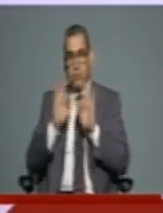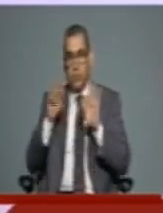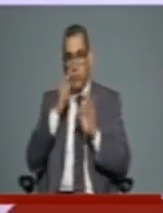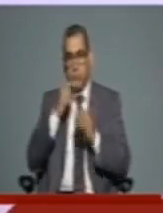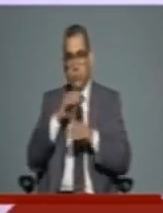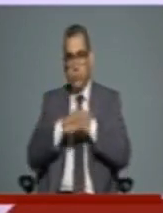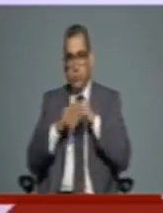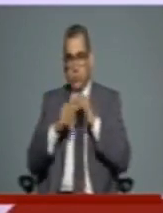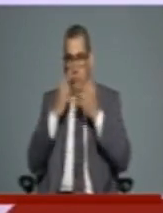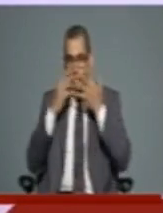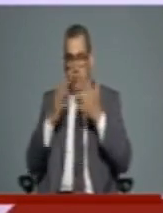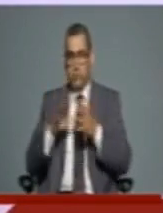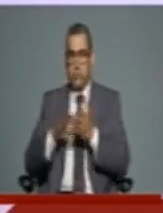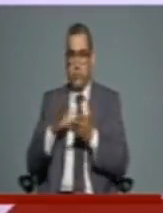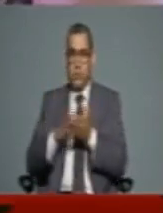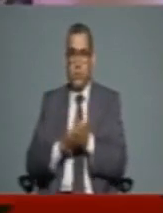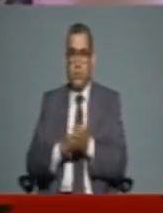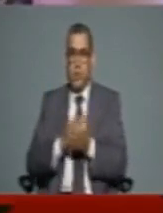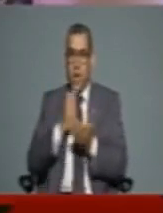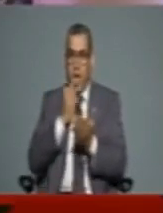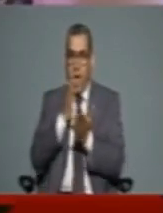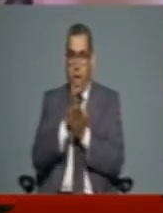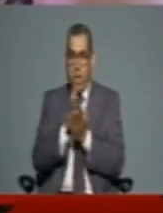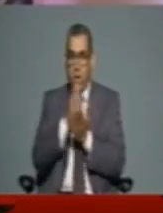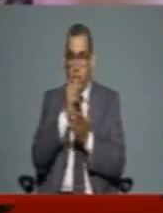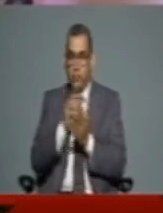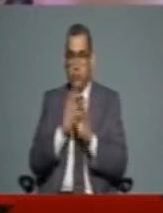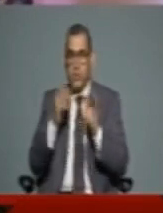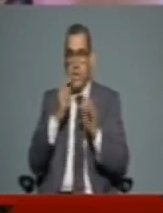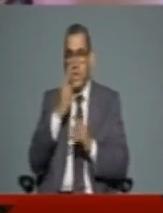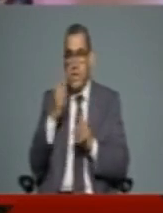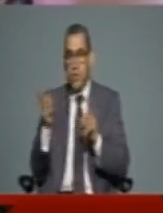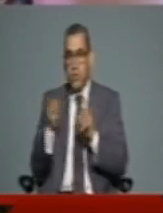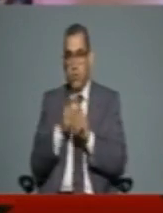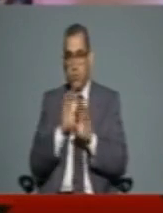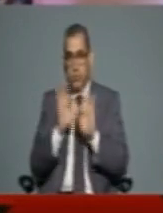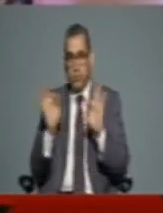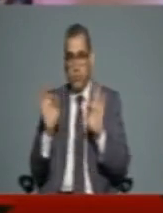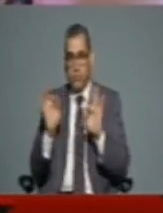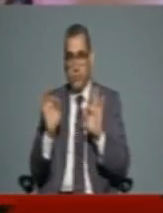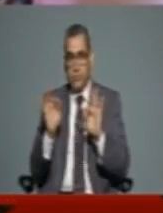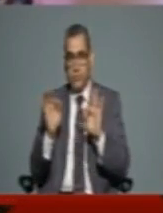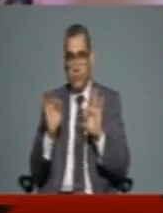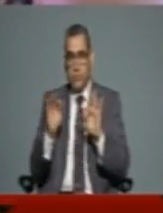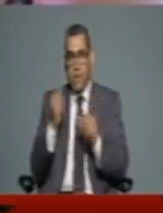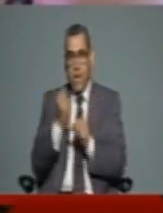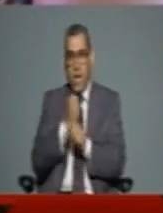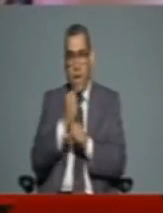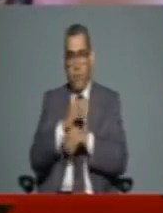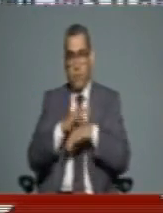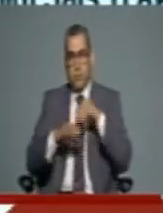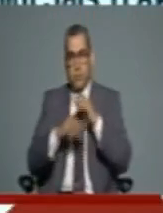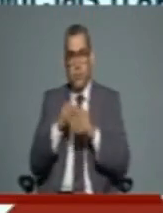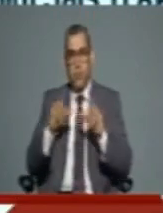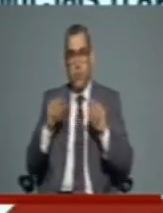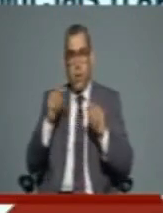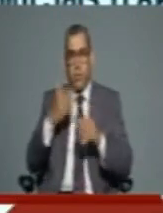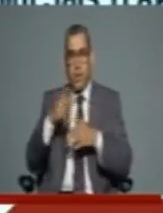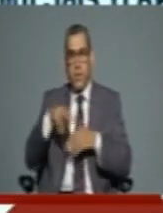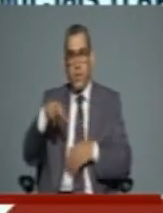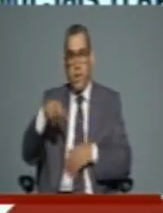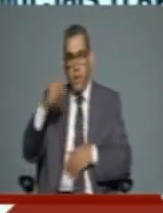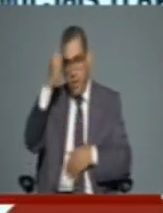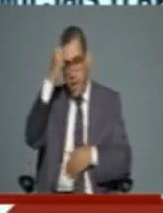الافصاح. كل ده تم في سنه ويعتبر عمل جيد جدا، حوالي 8,000